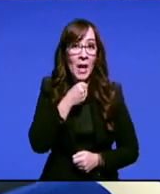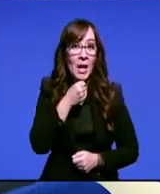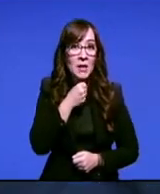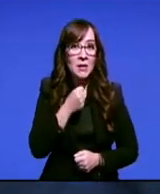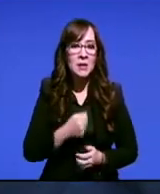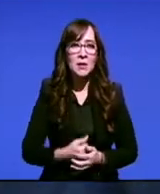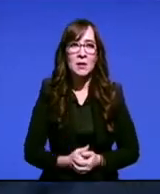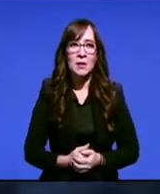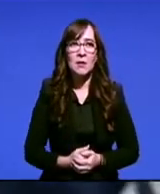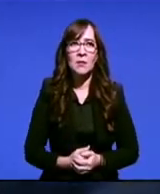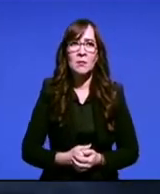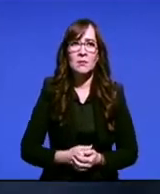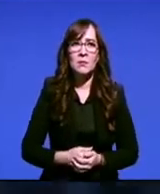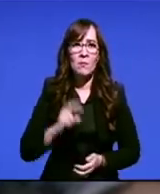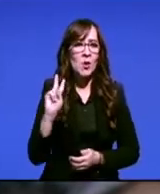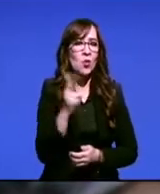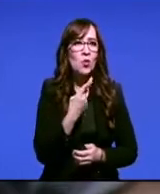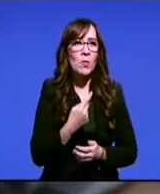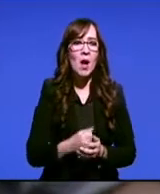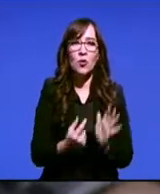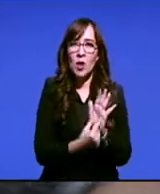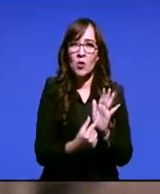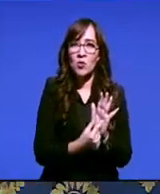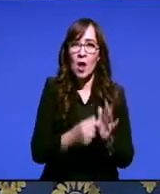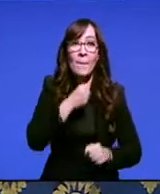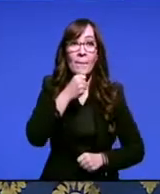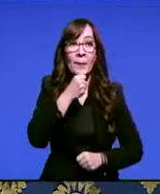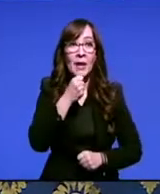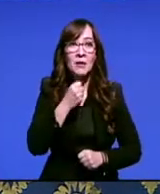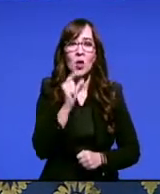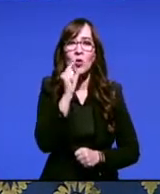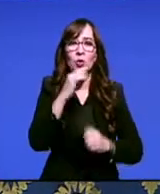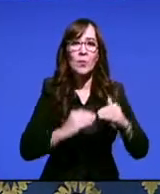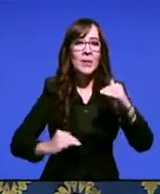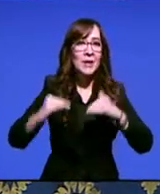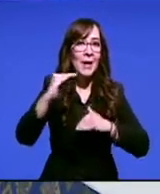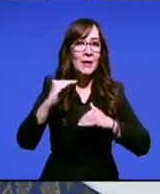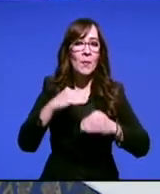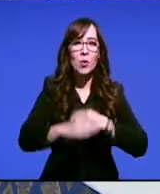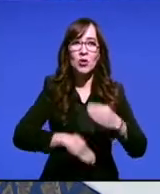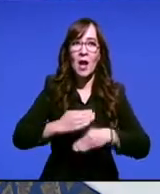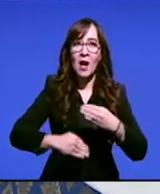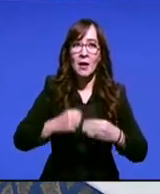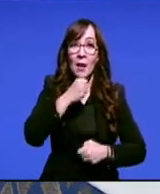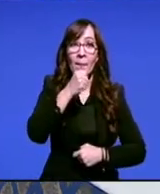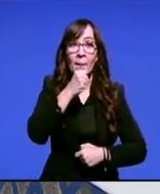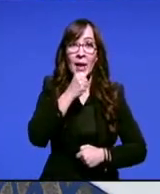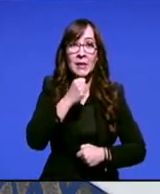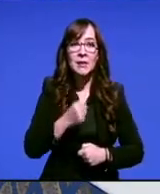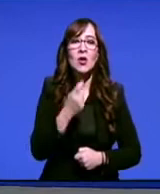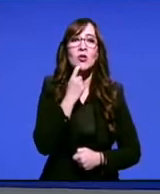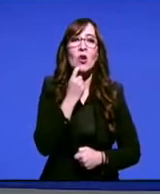Cipta Kerja juga mengubah pasal 18 Undang-Undang Pers yang terkesan dibuat untuk meningkatkan kualitas ketaatan perusahaan pers terhadap ketentuan